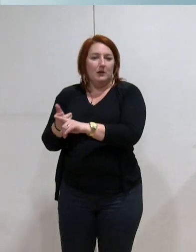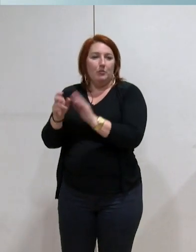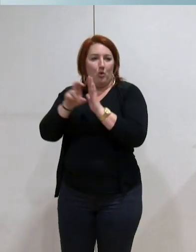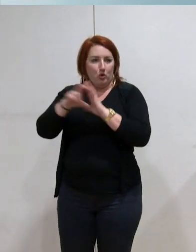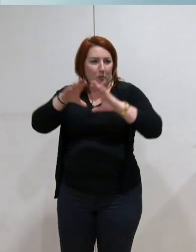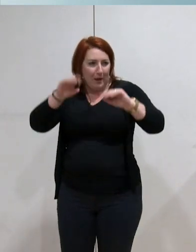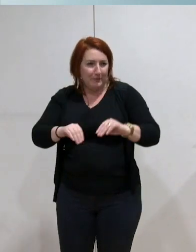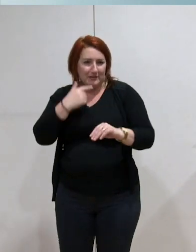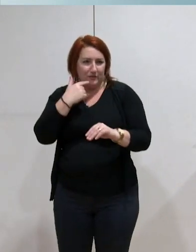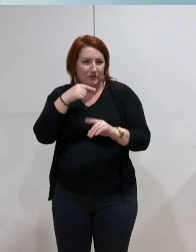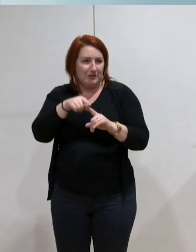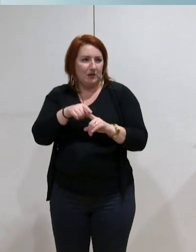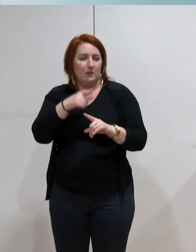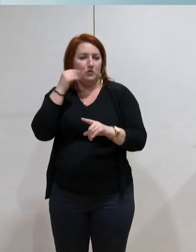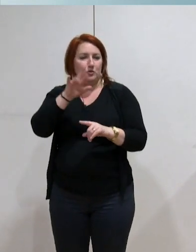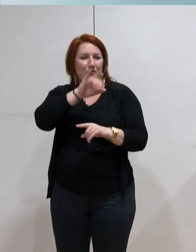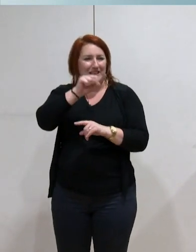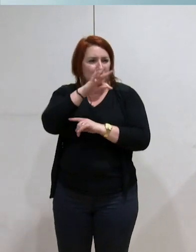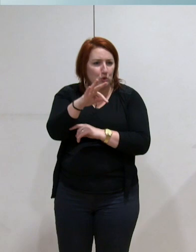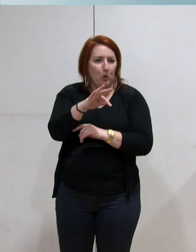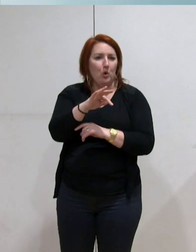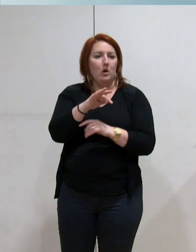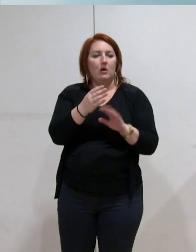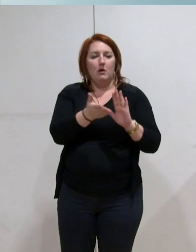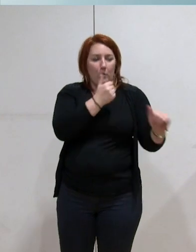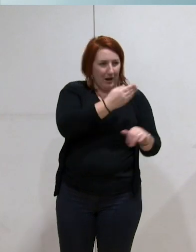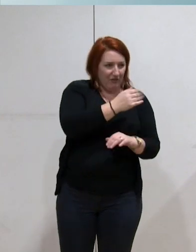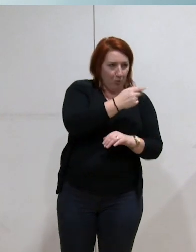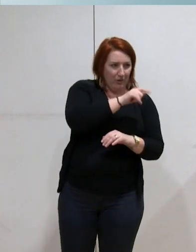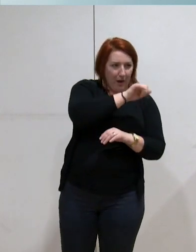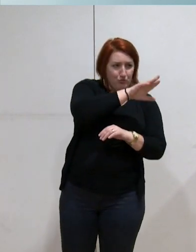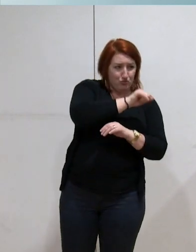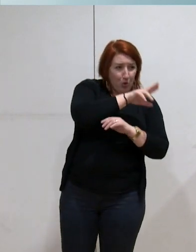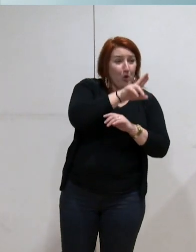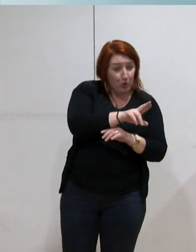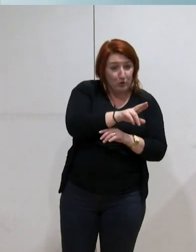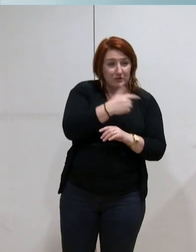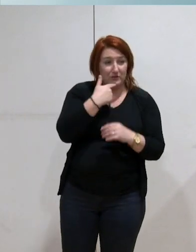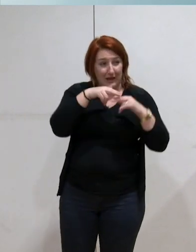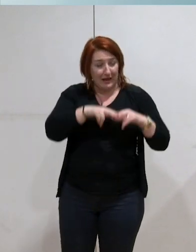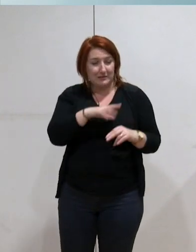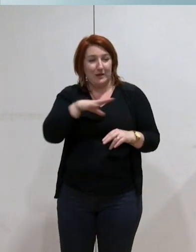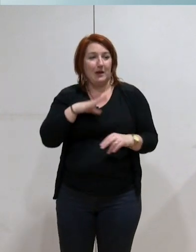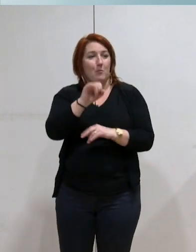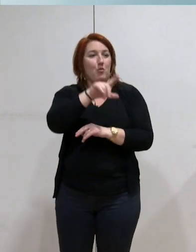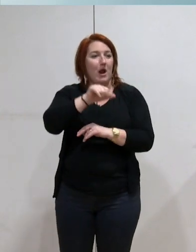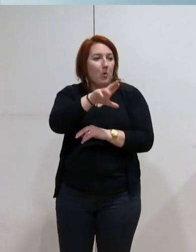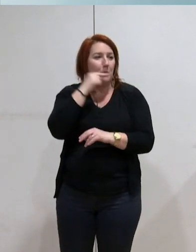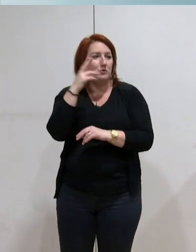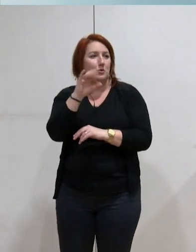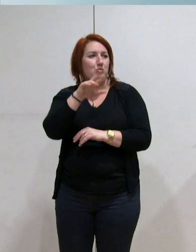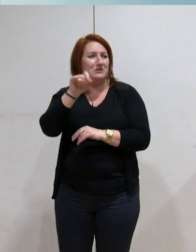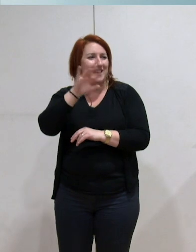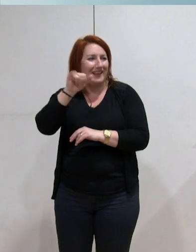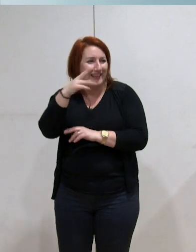s'agit de faire rentrer cette fois-ci Vincent fristau de faire sortir Yann monaburu ce qui nous fait dire qu'il y aura maintenant Marie von boilot sad bousayen Suzanne